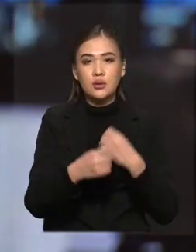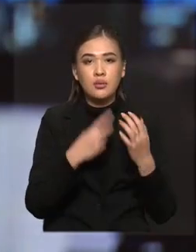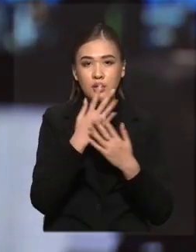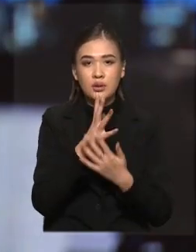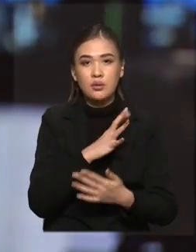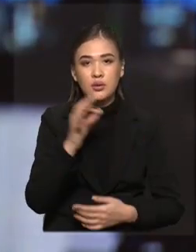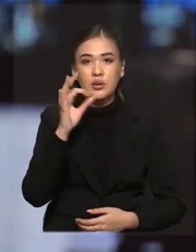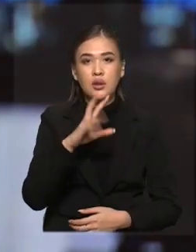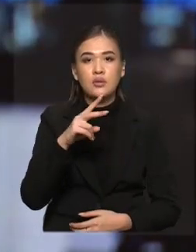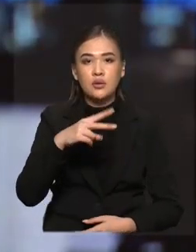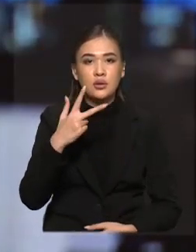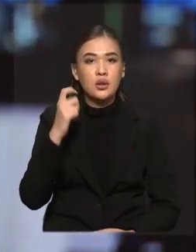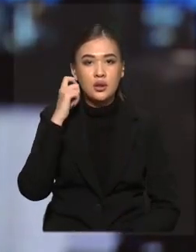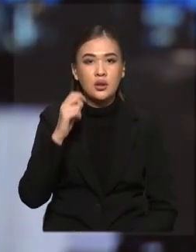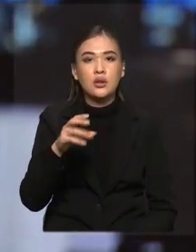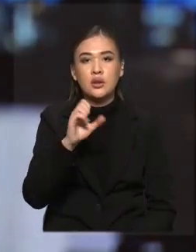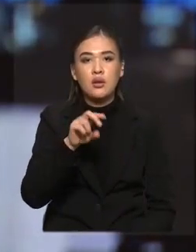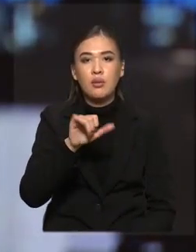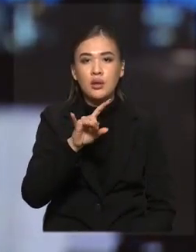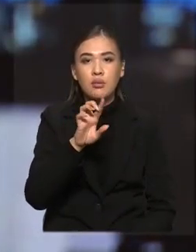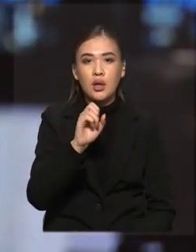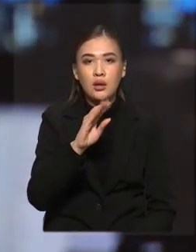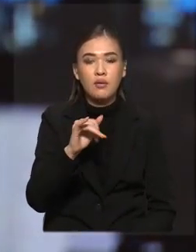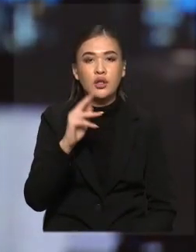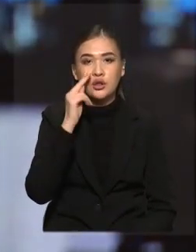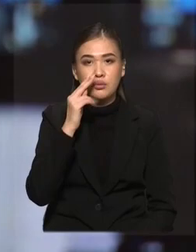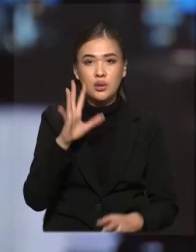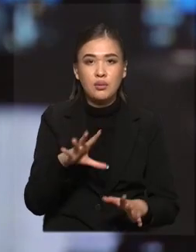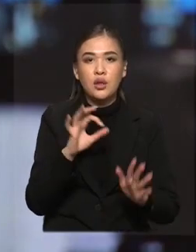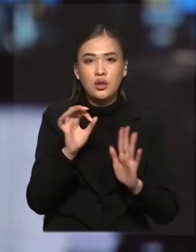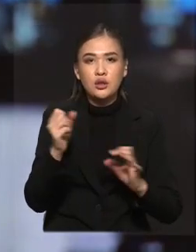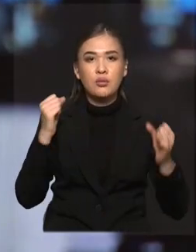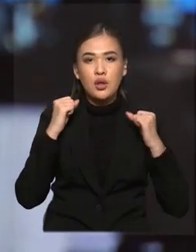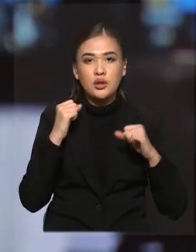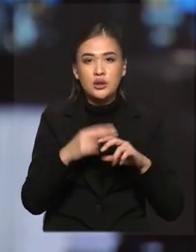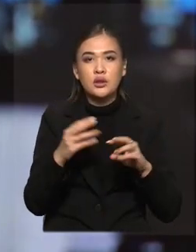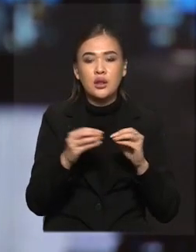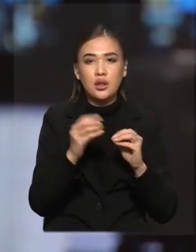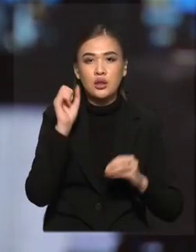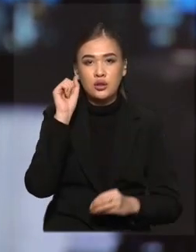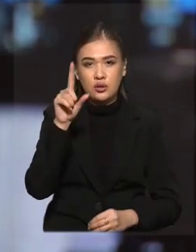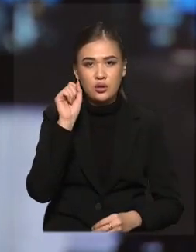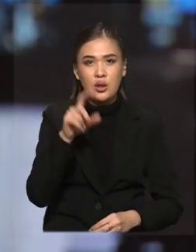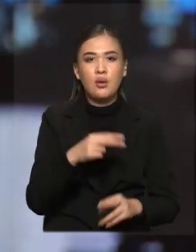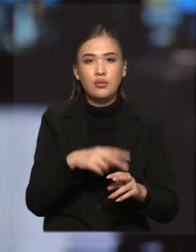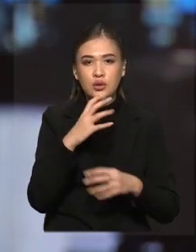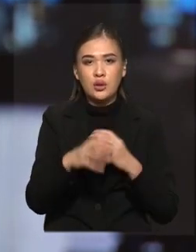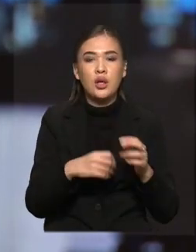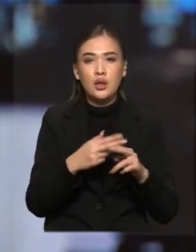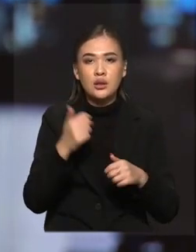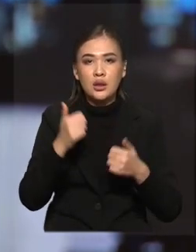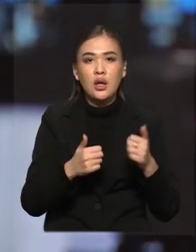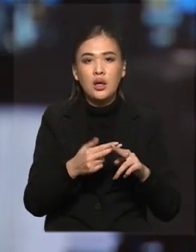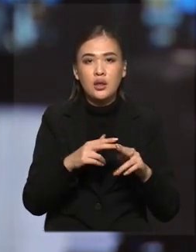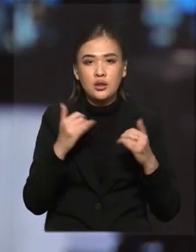23-летняя Даяна Сапарбаева из Шымкента. В копилке особенной спортсменки десятки золотых медалей с международных соревнований.